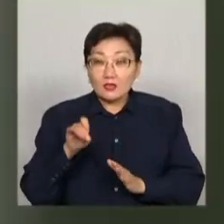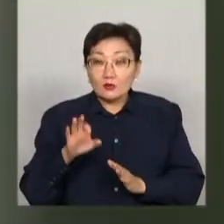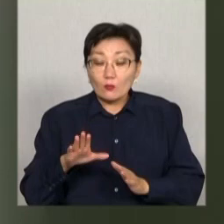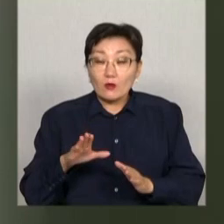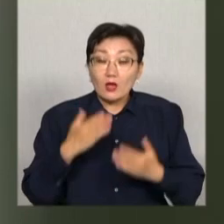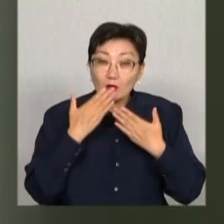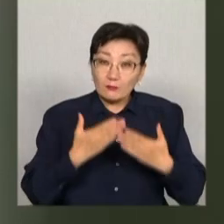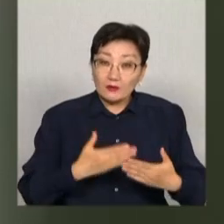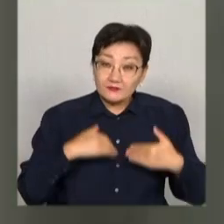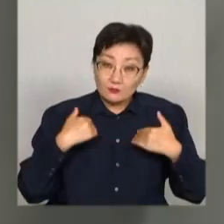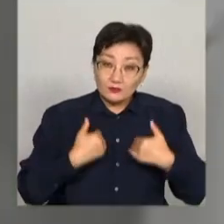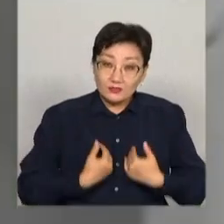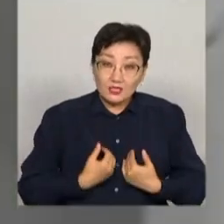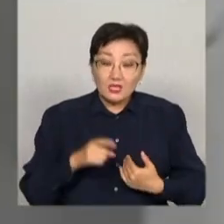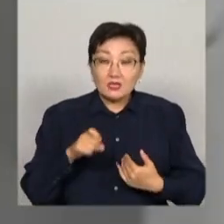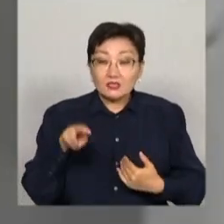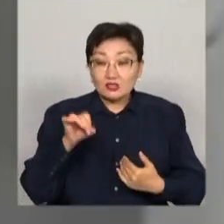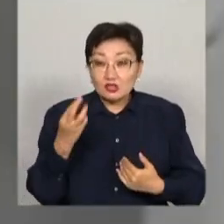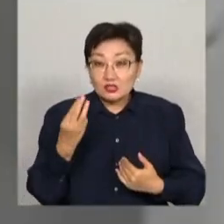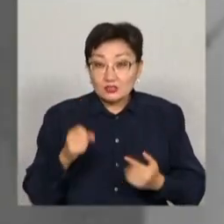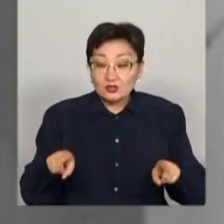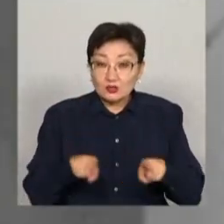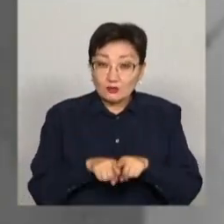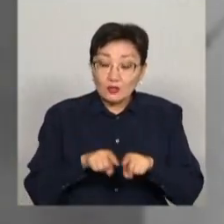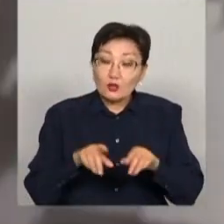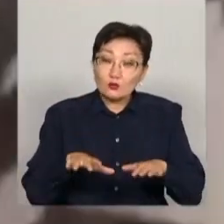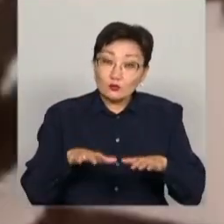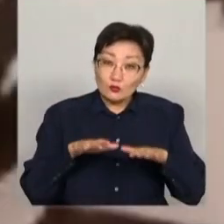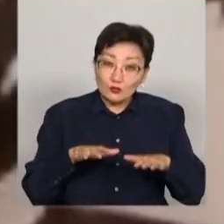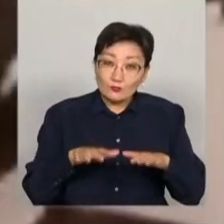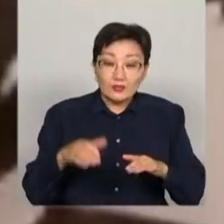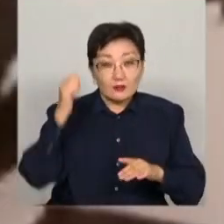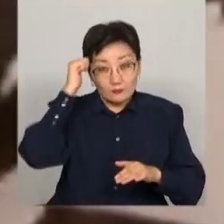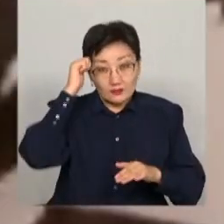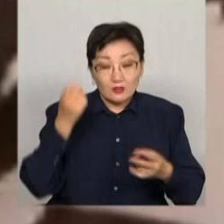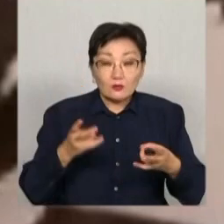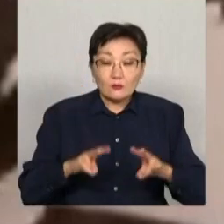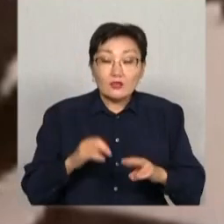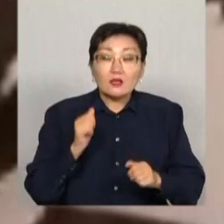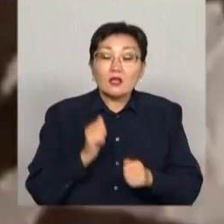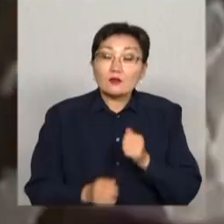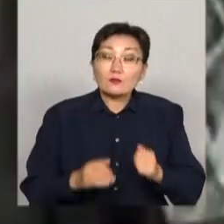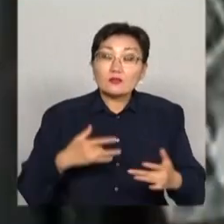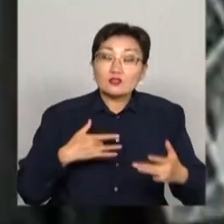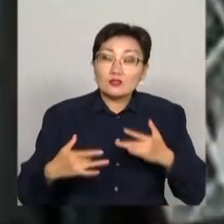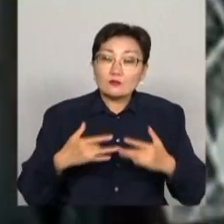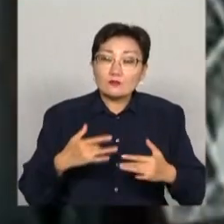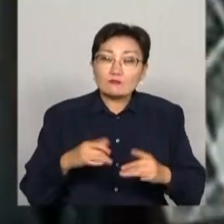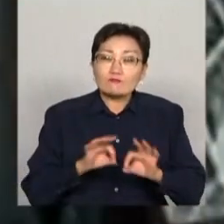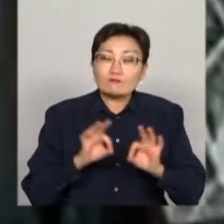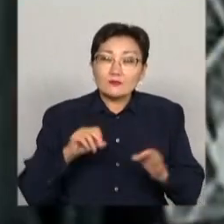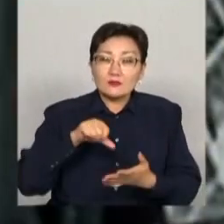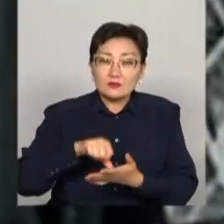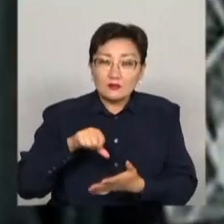мұңы», Шыңғыс Айтматовтың «Хадиша» сынды қойылымдарында көрерменнің жадында жатталды. Ол әр кейіпкерін жарқырата сомдап,